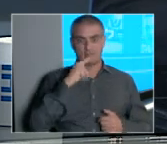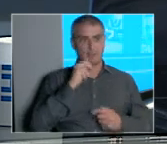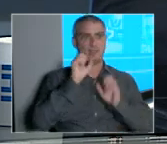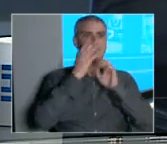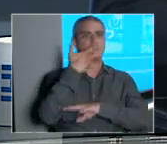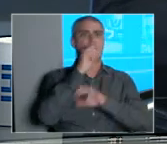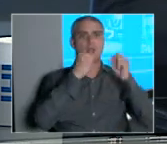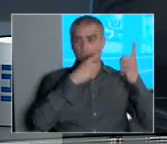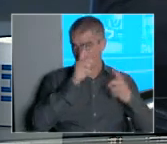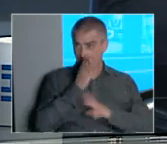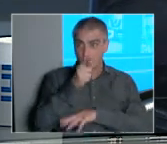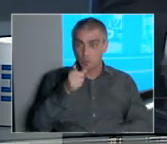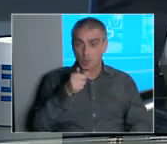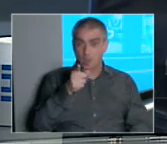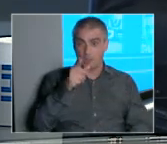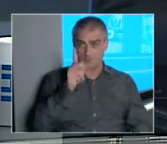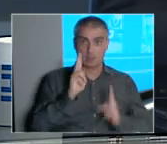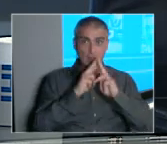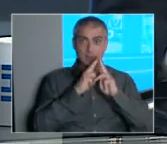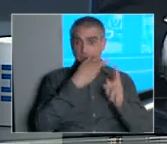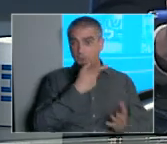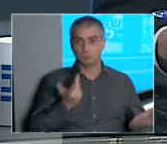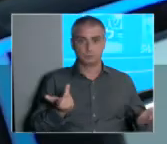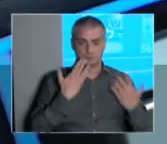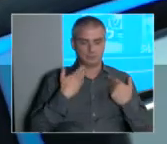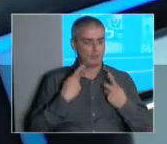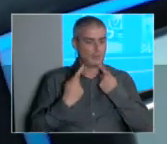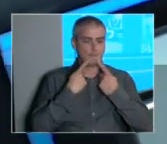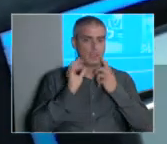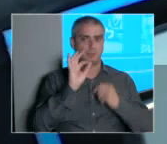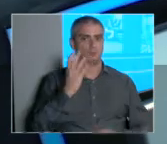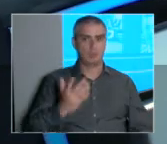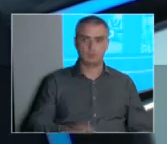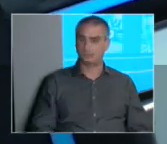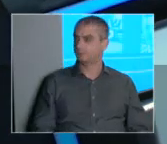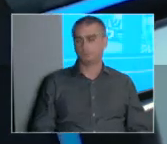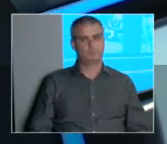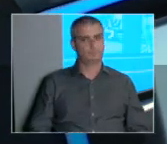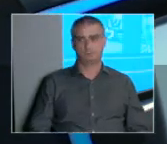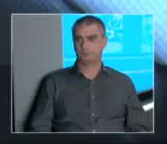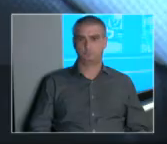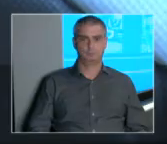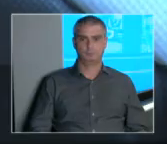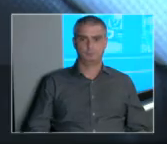התורה. גם אליך פנו, גם אתה נפגשת, תספר לנו על המגעים שלך. לא נפגשתי,